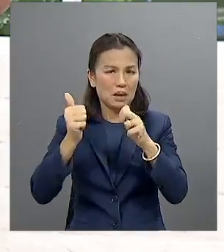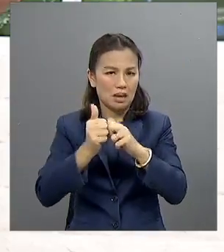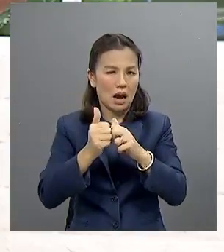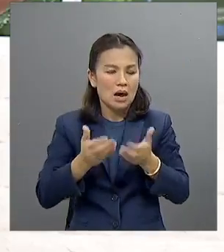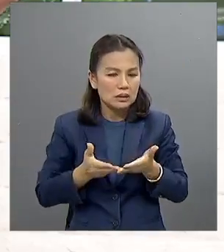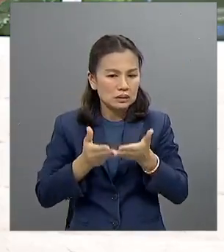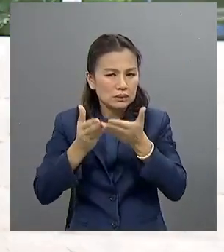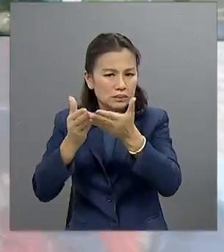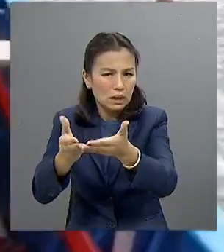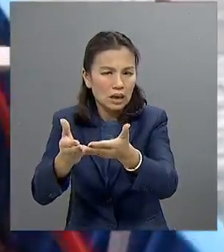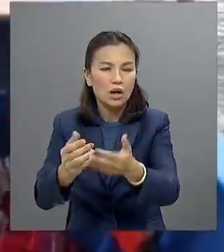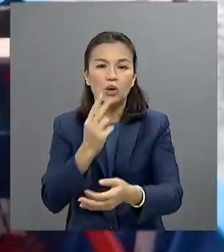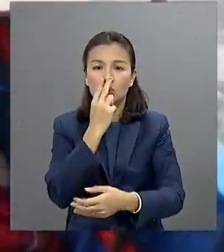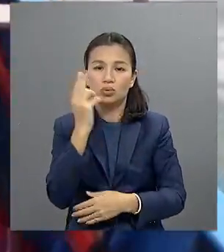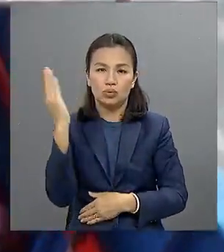มาดูเรื่องนี้กันค่ะ